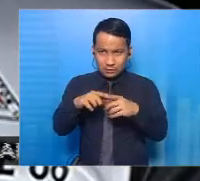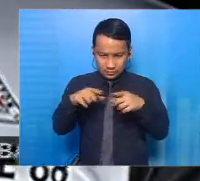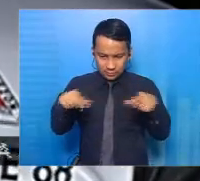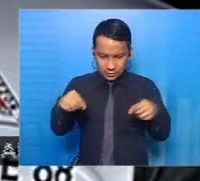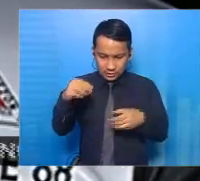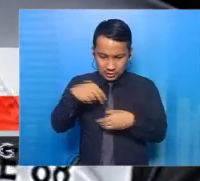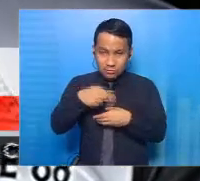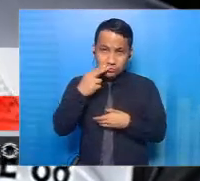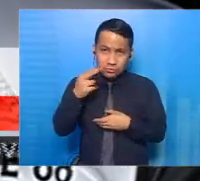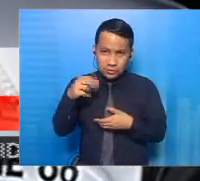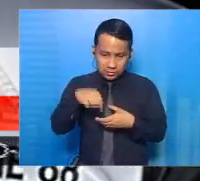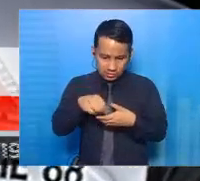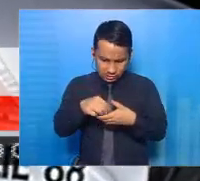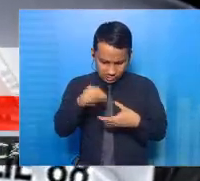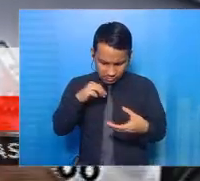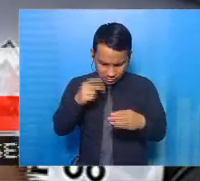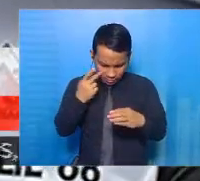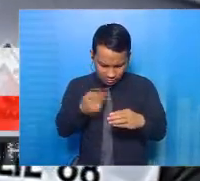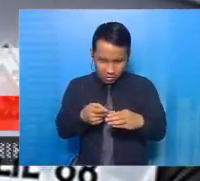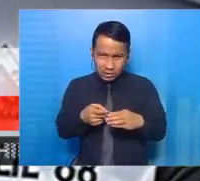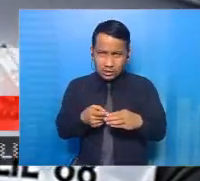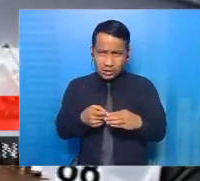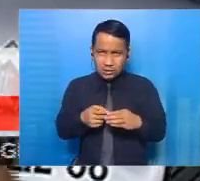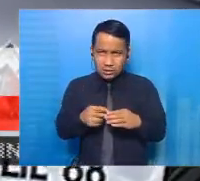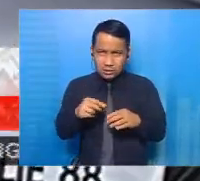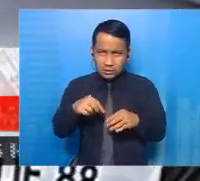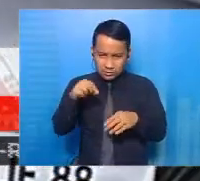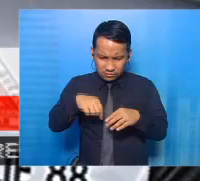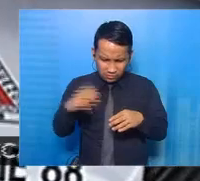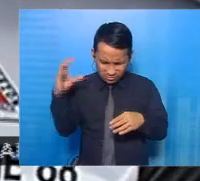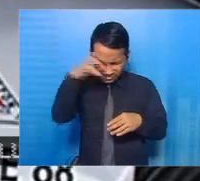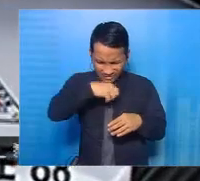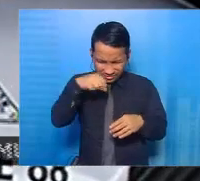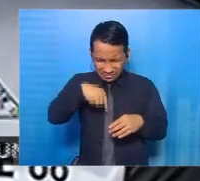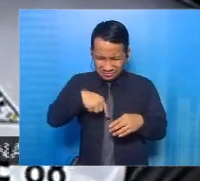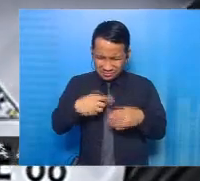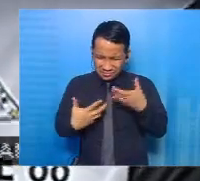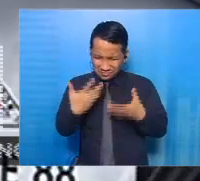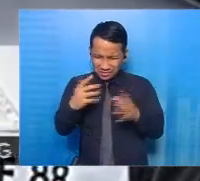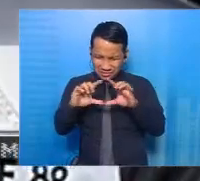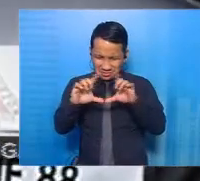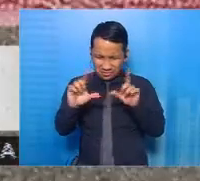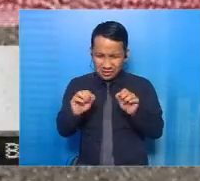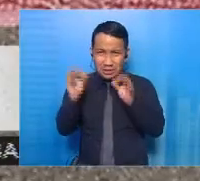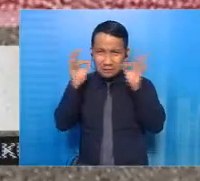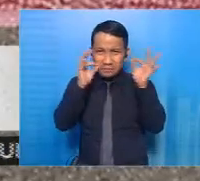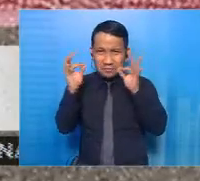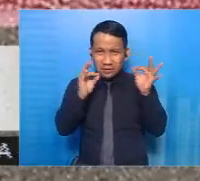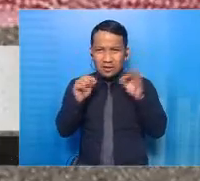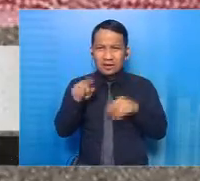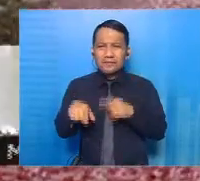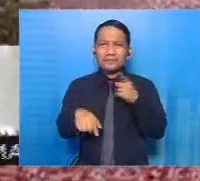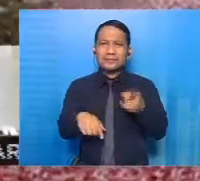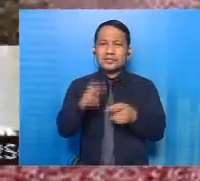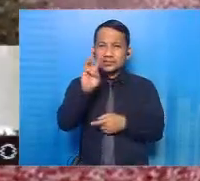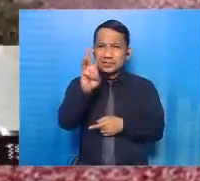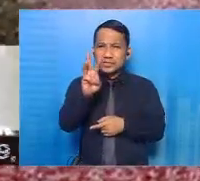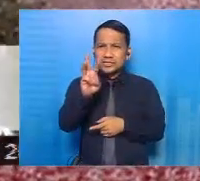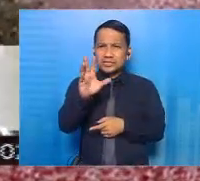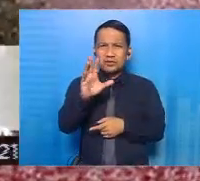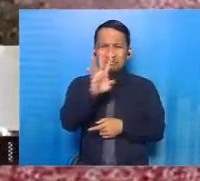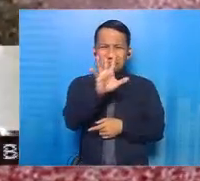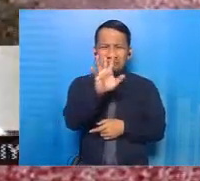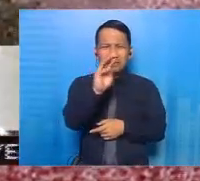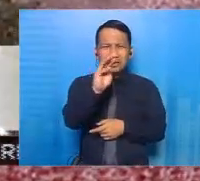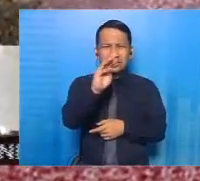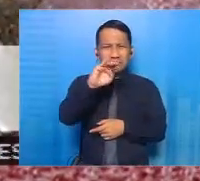yung kahan ng sigarilyo, may nakita aming kahinalang sachet ng marijuana. 6 na sachet ang nakita sa